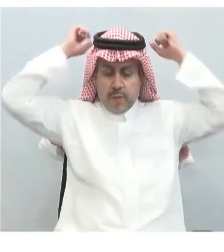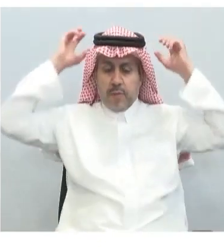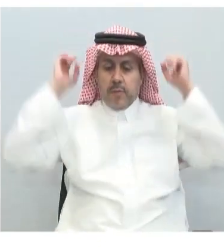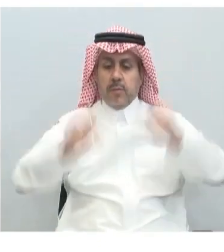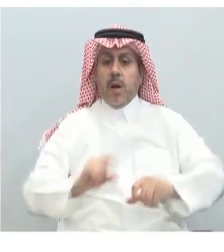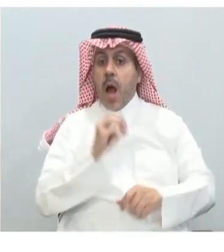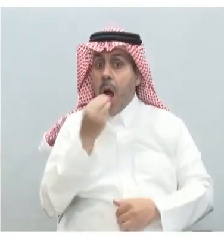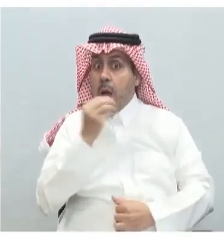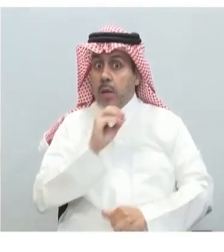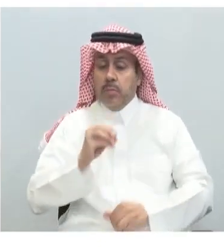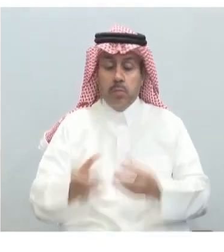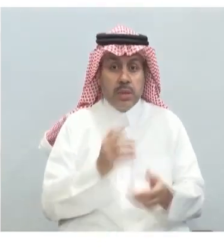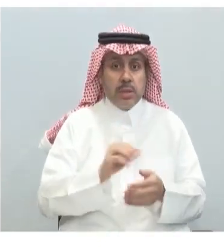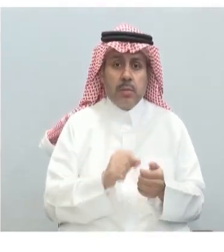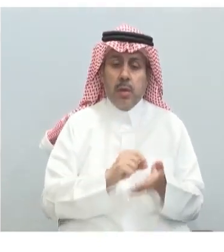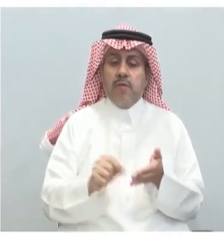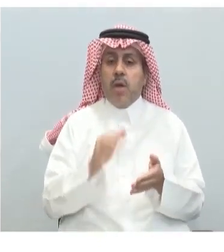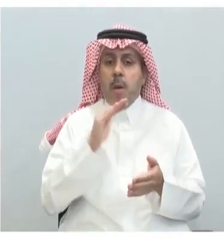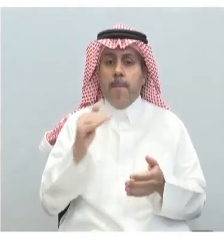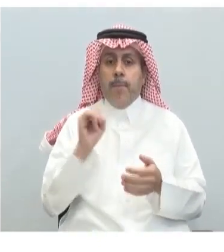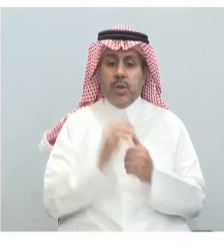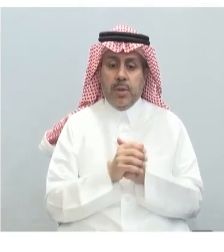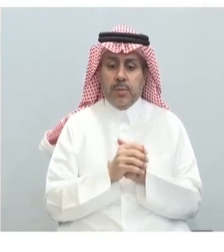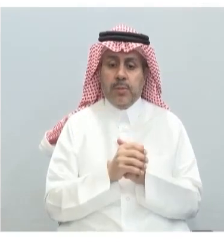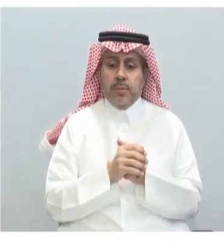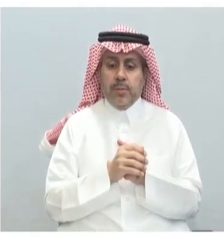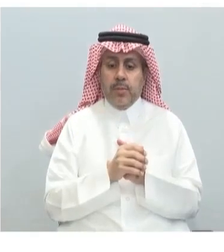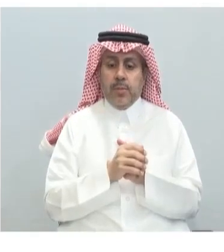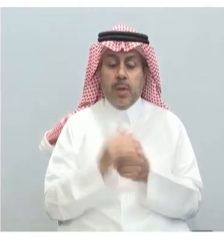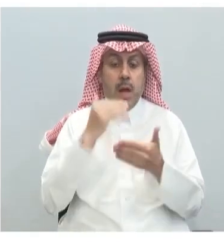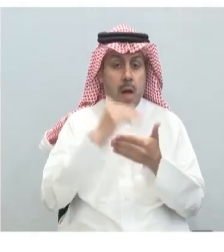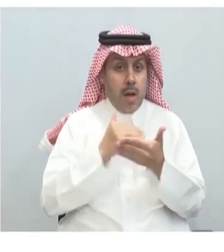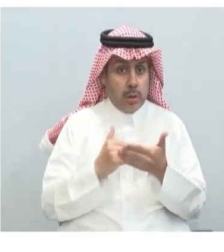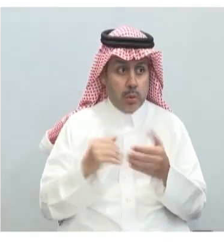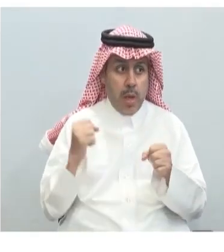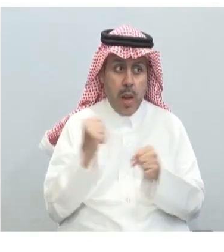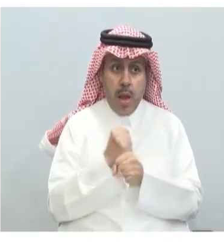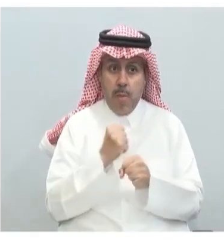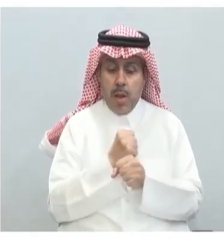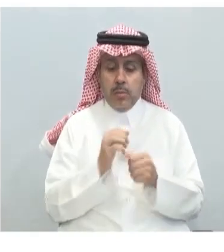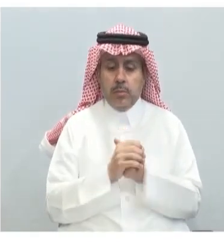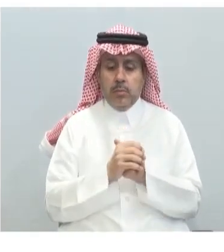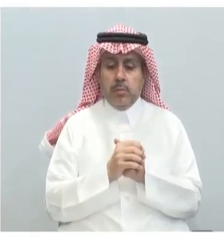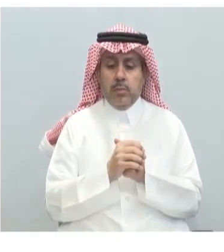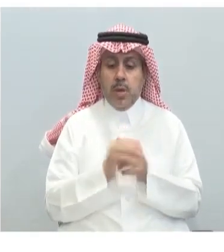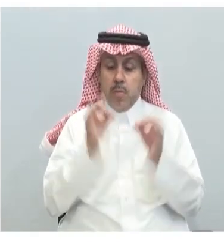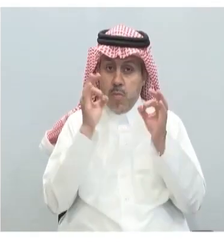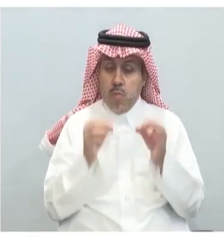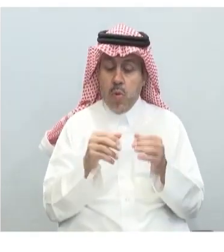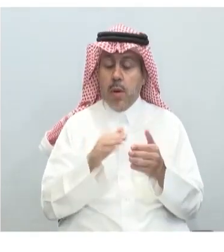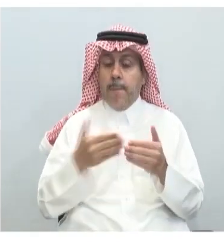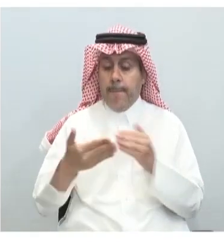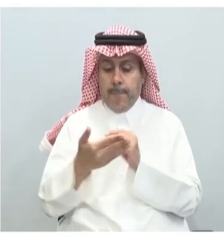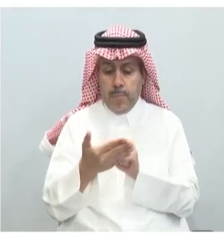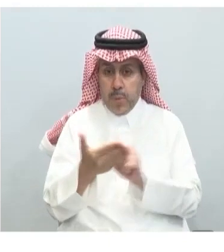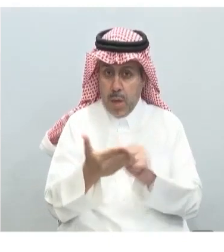ناكل اي نوع بطاطس في المختبر في هذه التجربه بالنسبه لخطوات العمل لابد ان يكون لدينا بطاقه السلامه